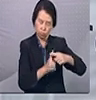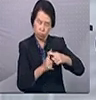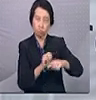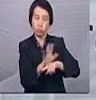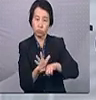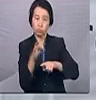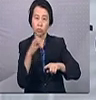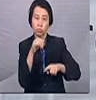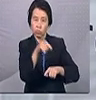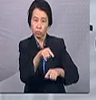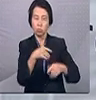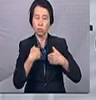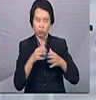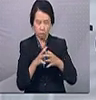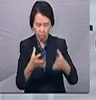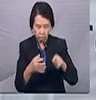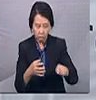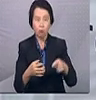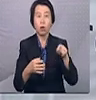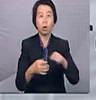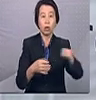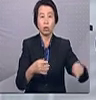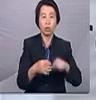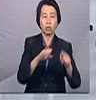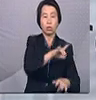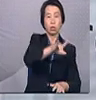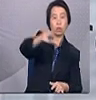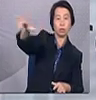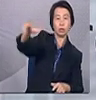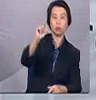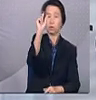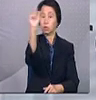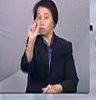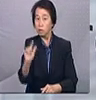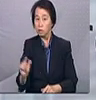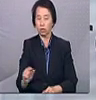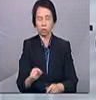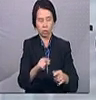COVID-19 yang mempunyai sejarah perjalanan ke Itali, iaitu kes